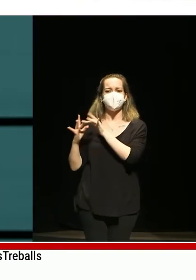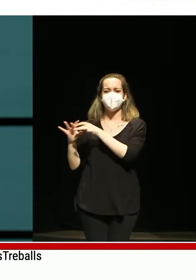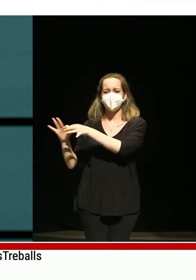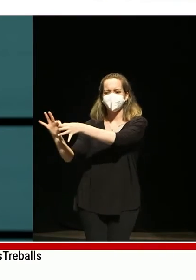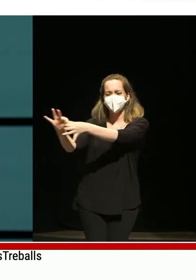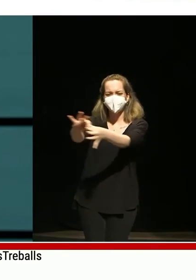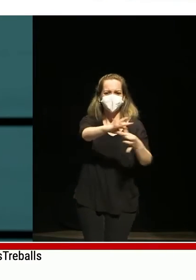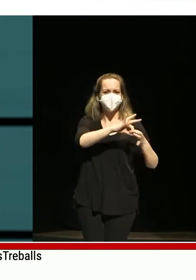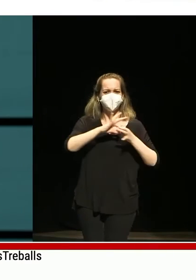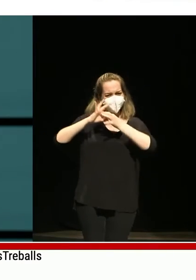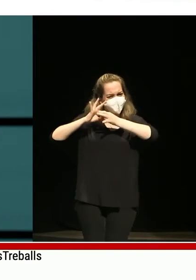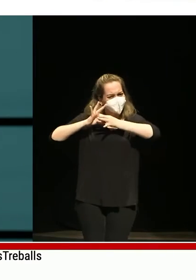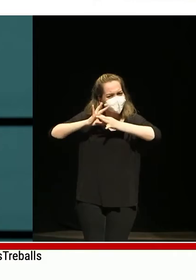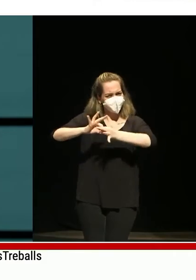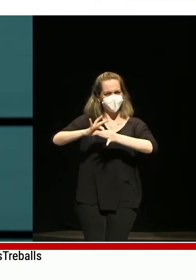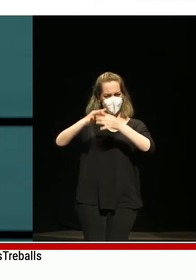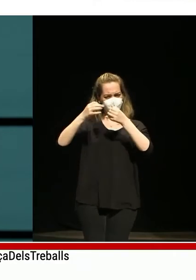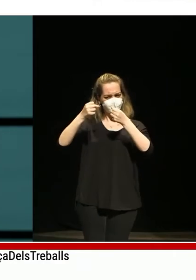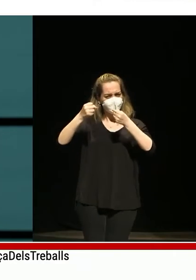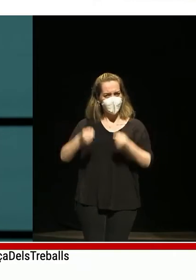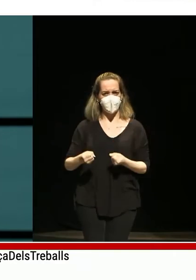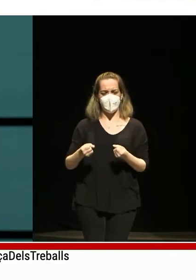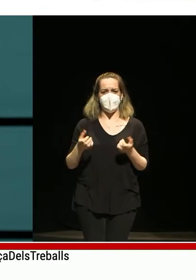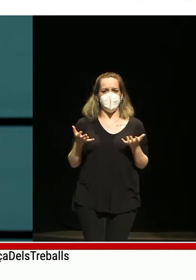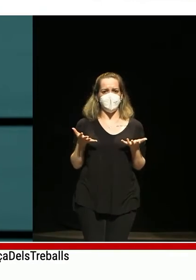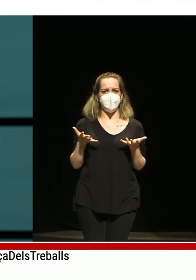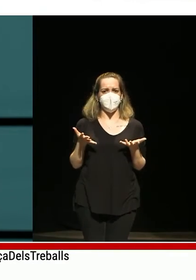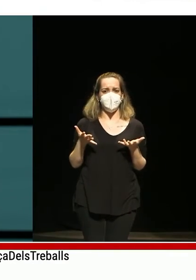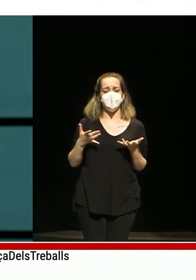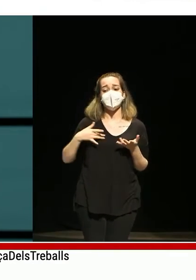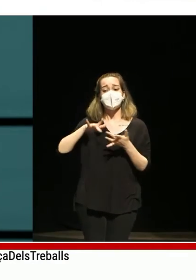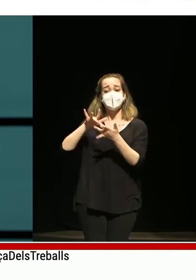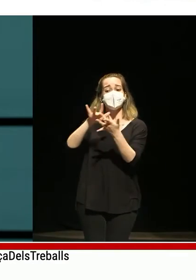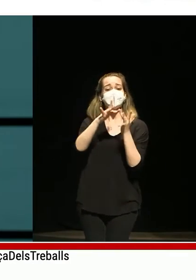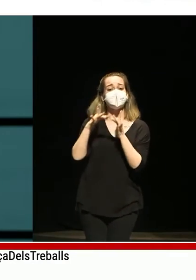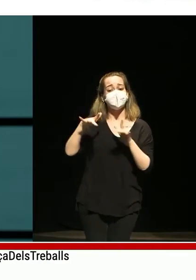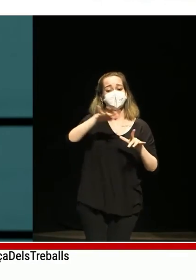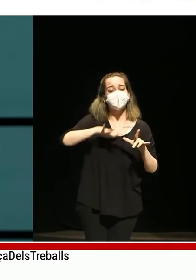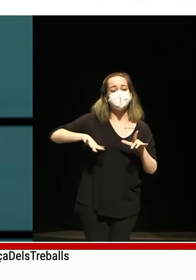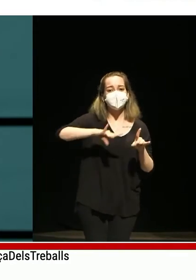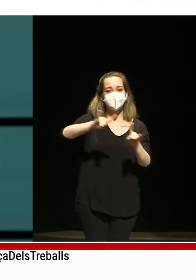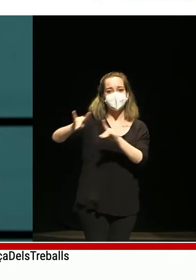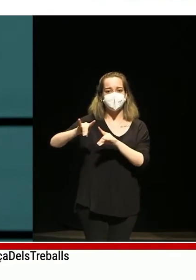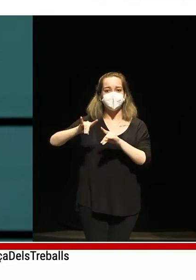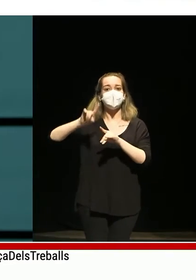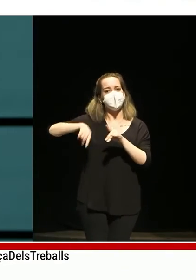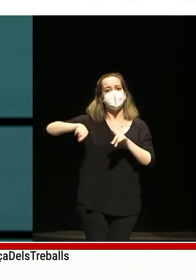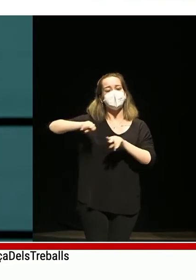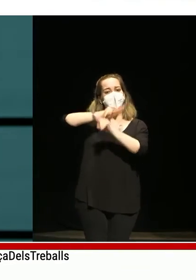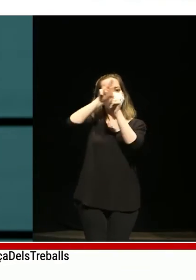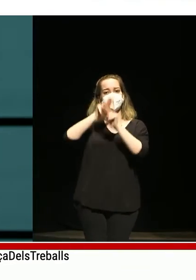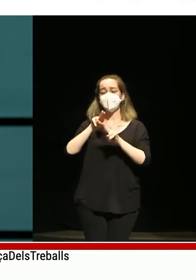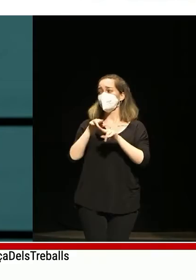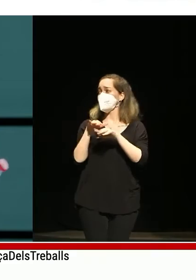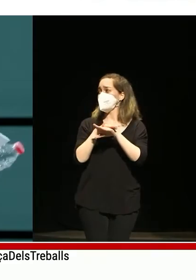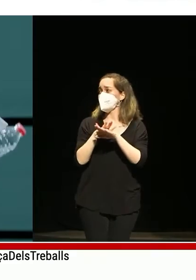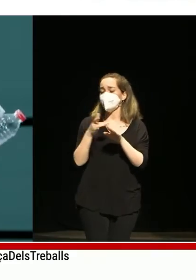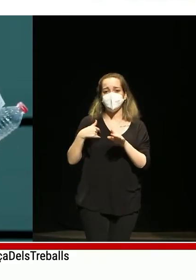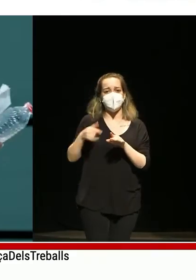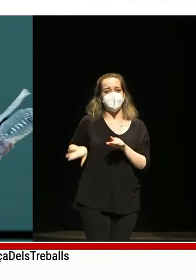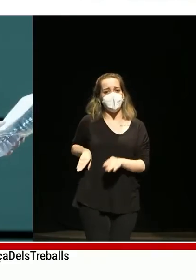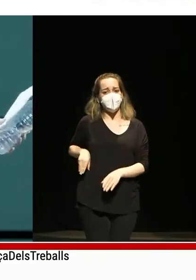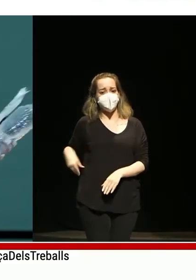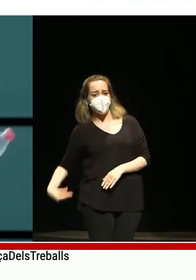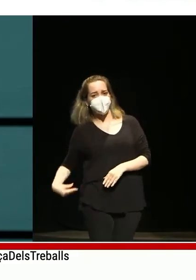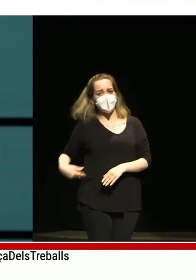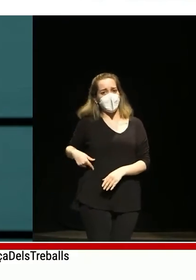la solidaritat interregional, internacional. Perdoneu, és que m'ha caigut la petaca. I em va tirant això aquí